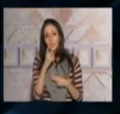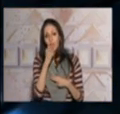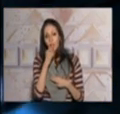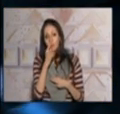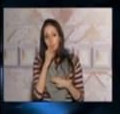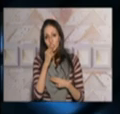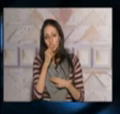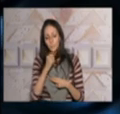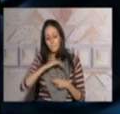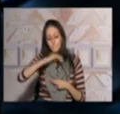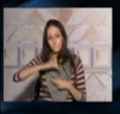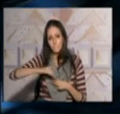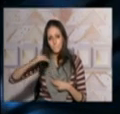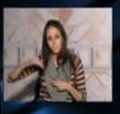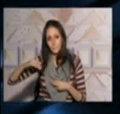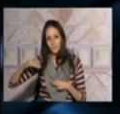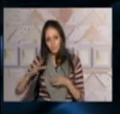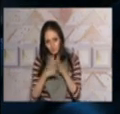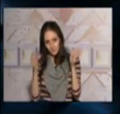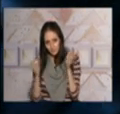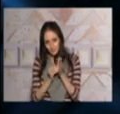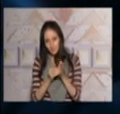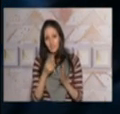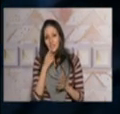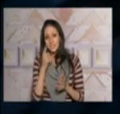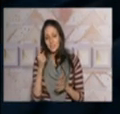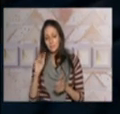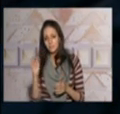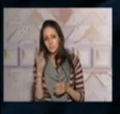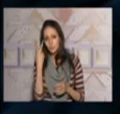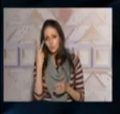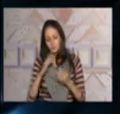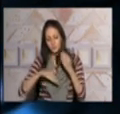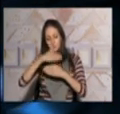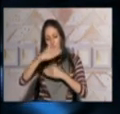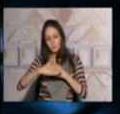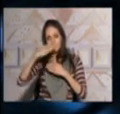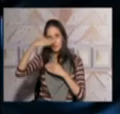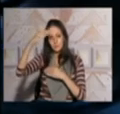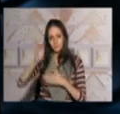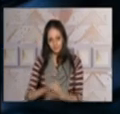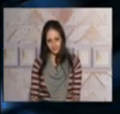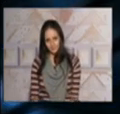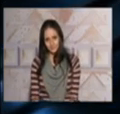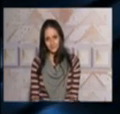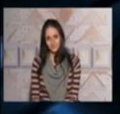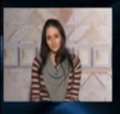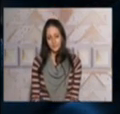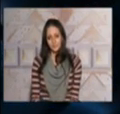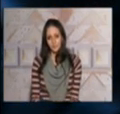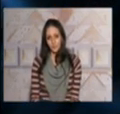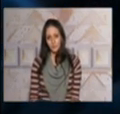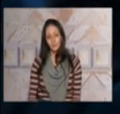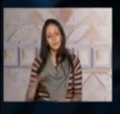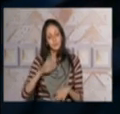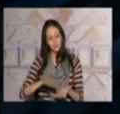فوق. بقية الطعوم الأخرى لم يسمح بإعطائها للأطفال قبل سن 18 سنة. وبالتالي احنا